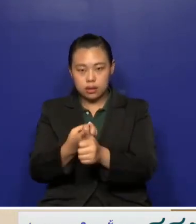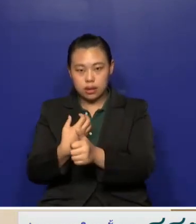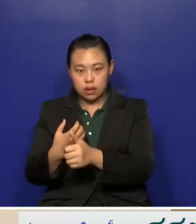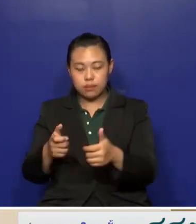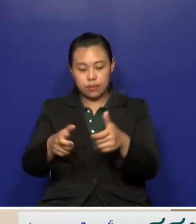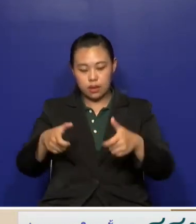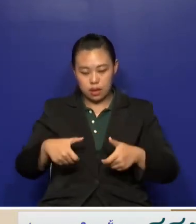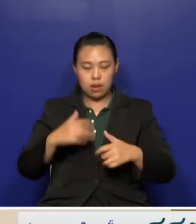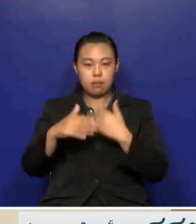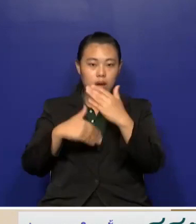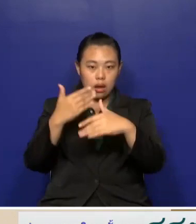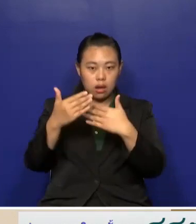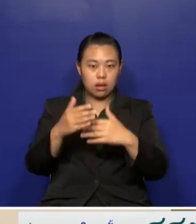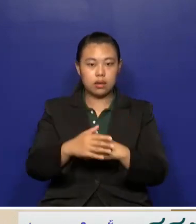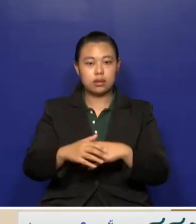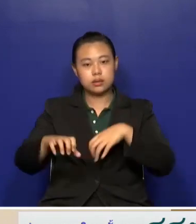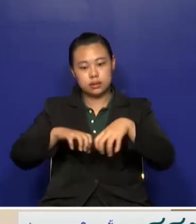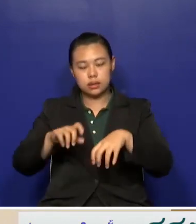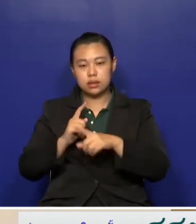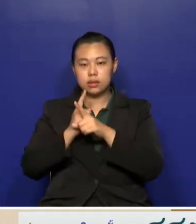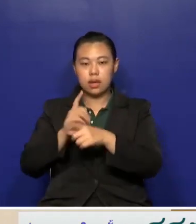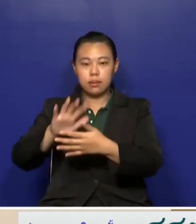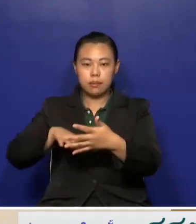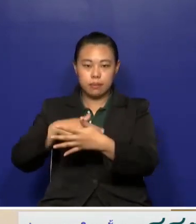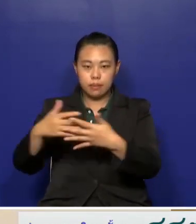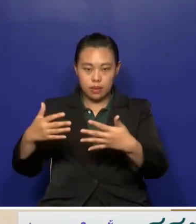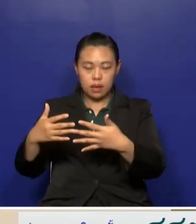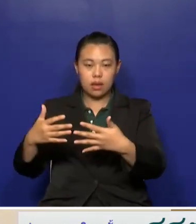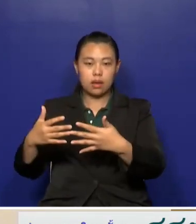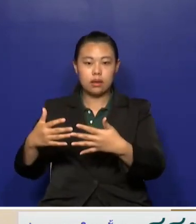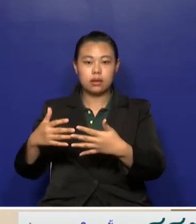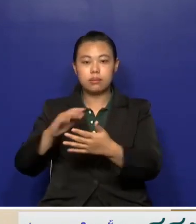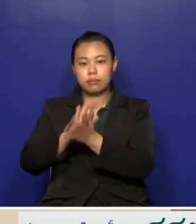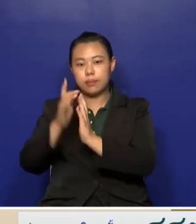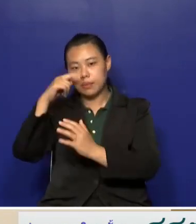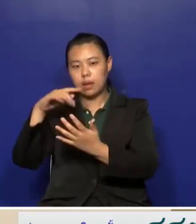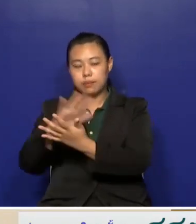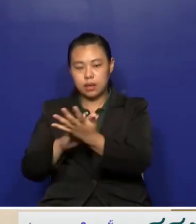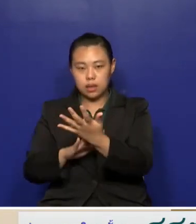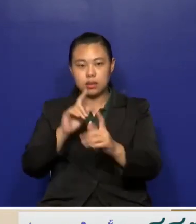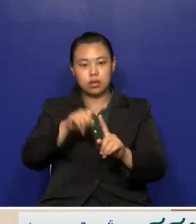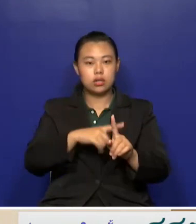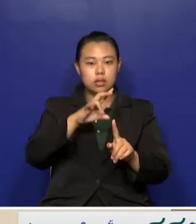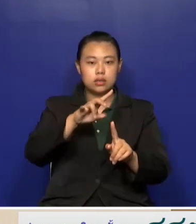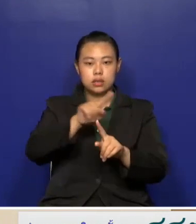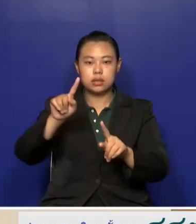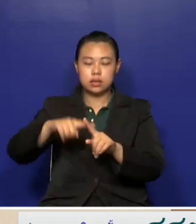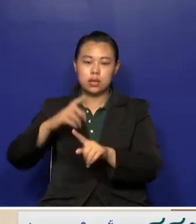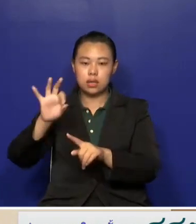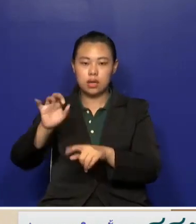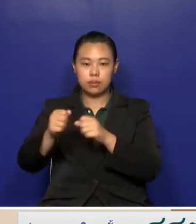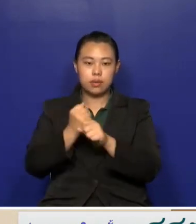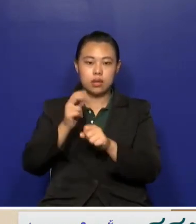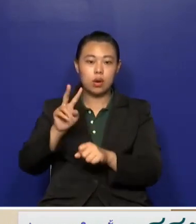เกี่ยวกับการดำเนินการตามแผนปฏิรูปประเทศในรอบ3เดือนช่วงระหว่างเดือนกรกฎาคมถึงกันยายน2563นะครับ